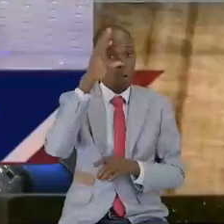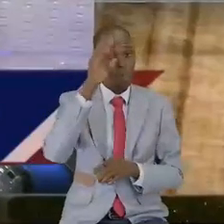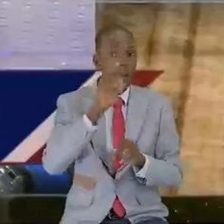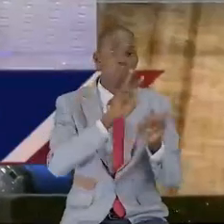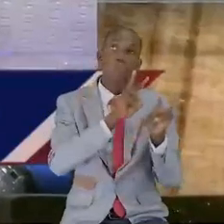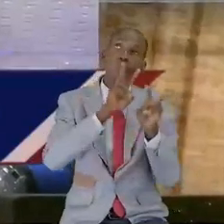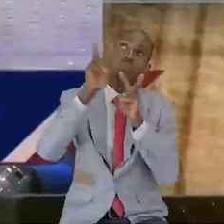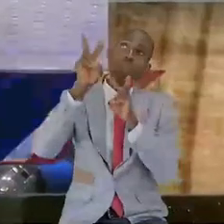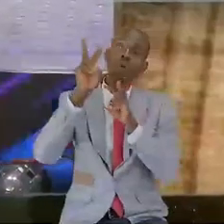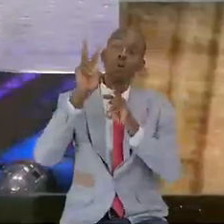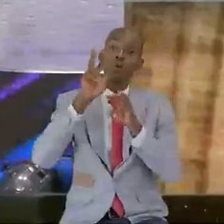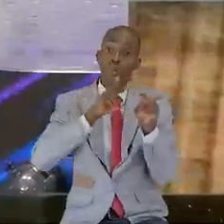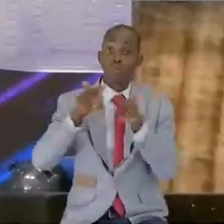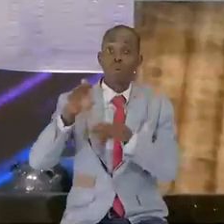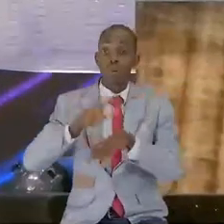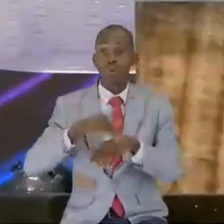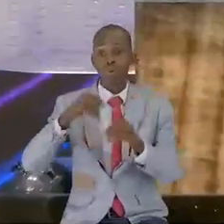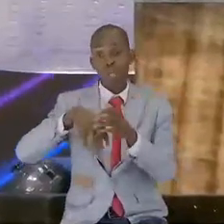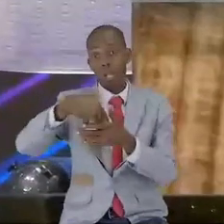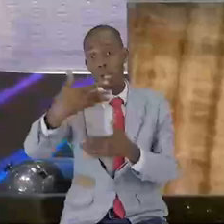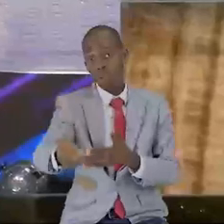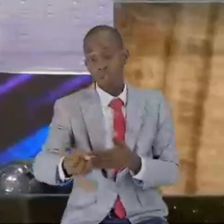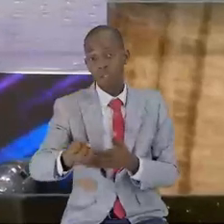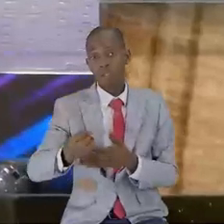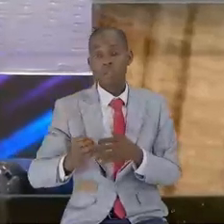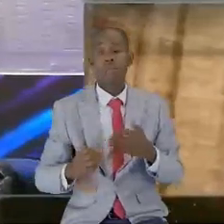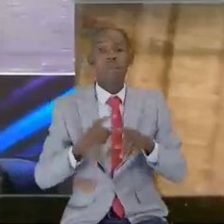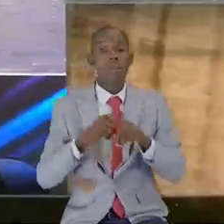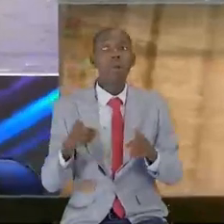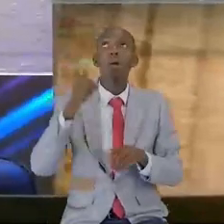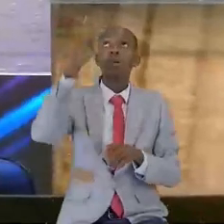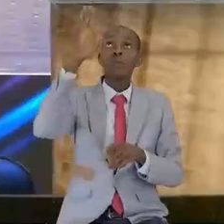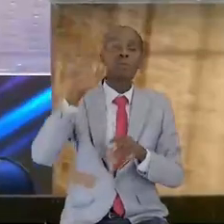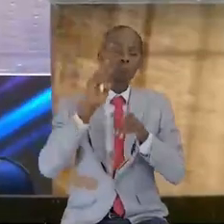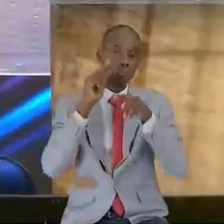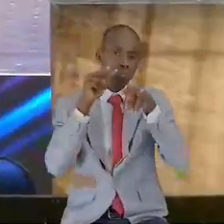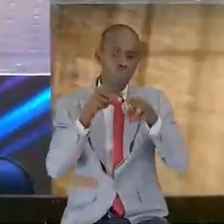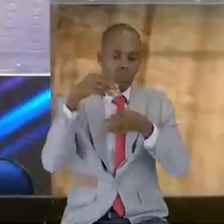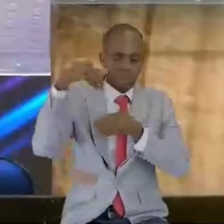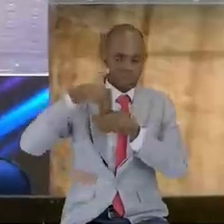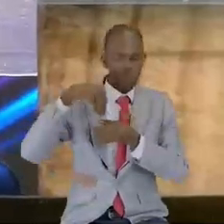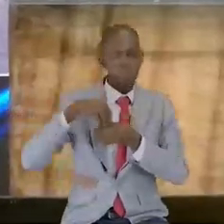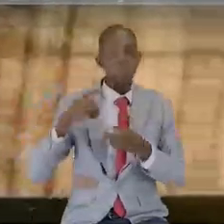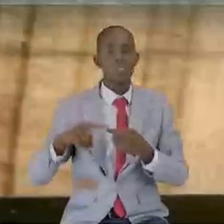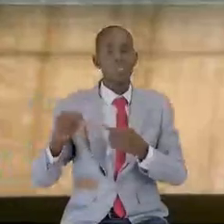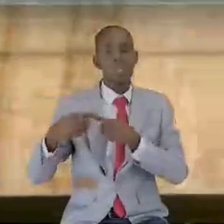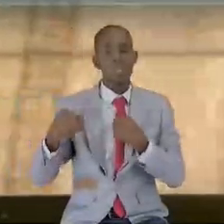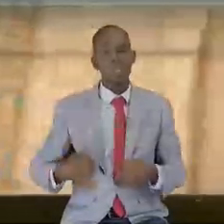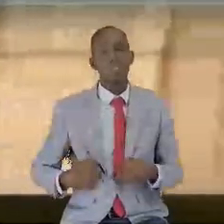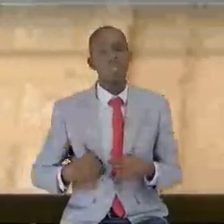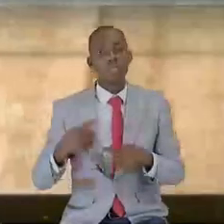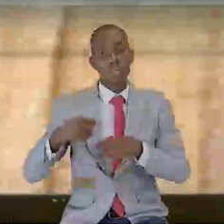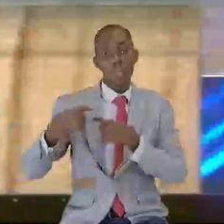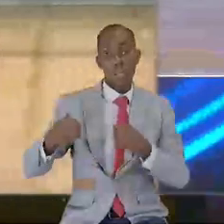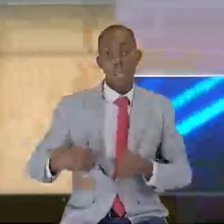l'homme regarde à l'apparence extérieure, mais Dieu regarde au cœur. Le cœur